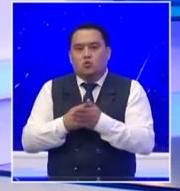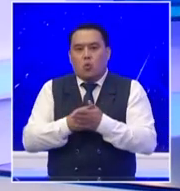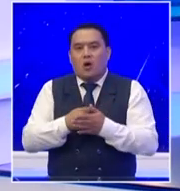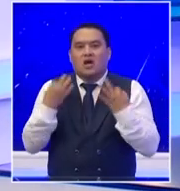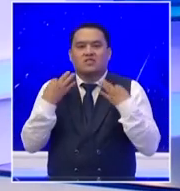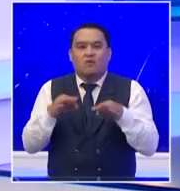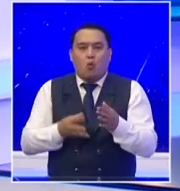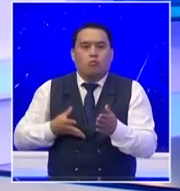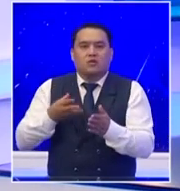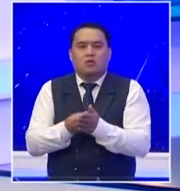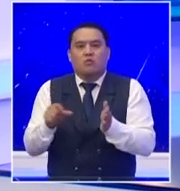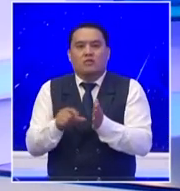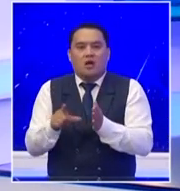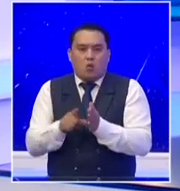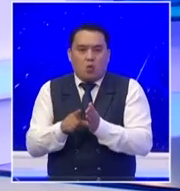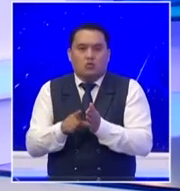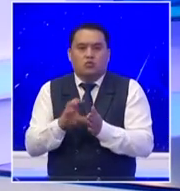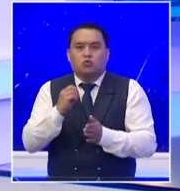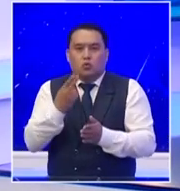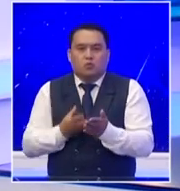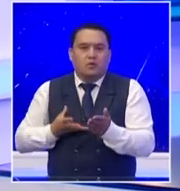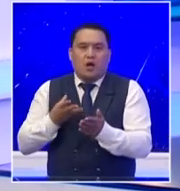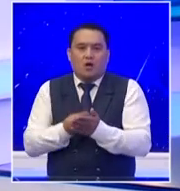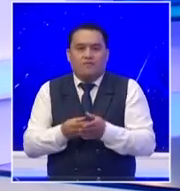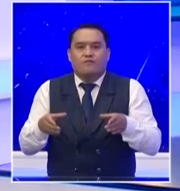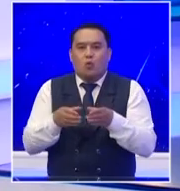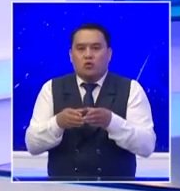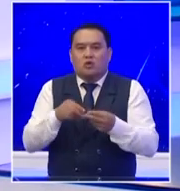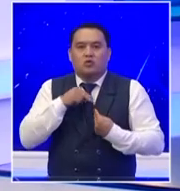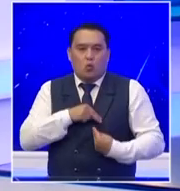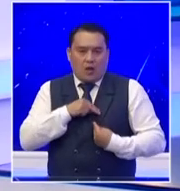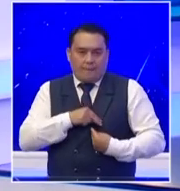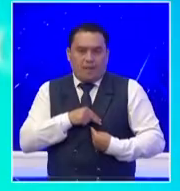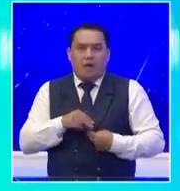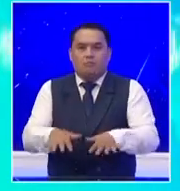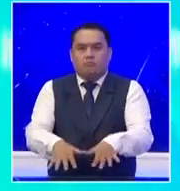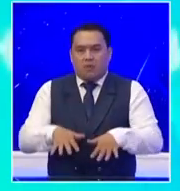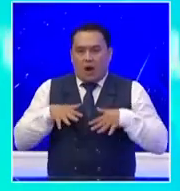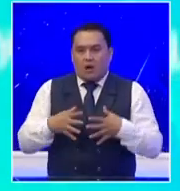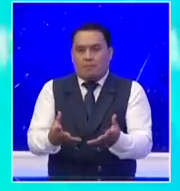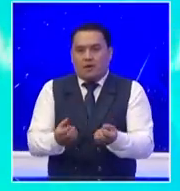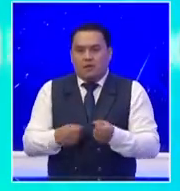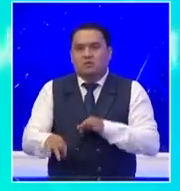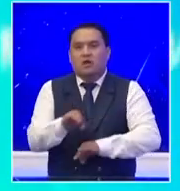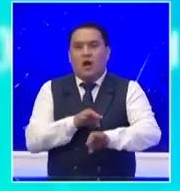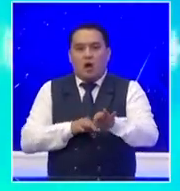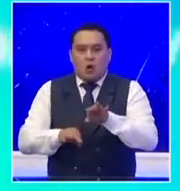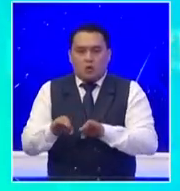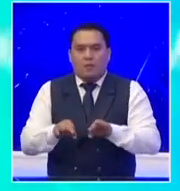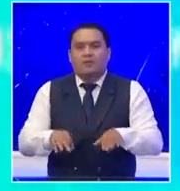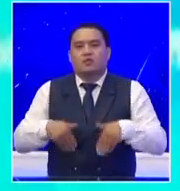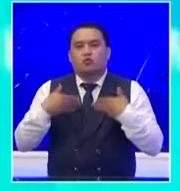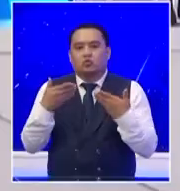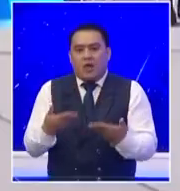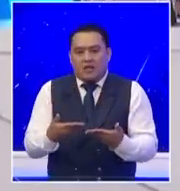года освободят от уплаты налогов и соцплатежей из фонда оплаты труда. Парламентом принят законопроект, который это